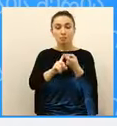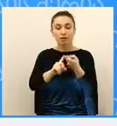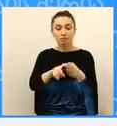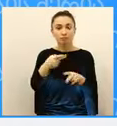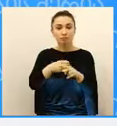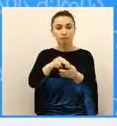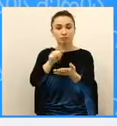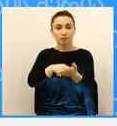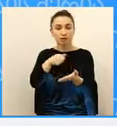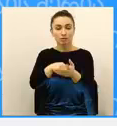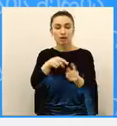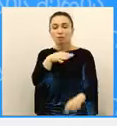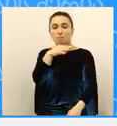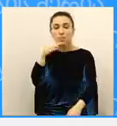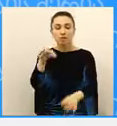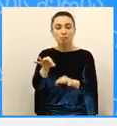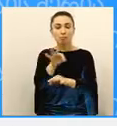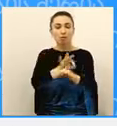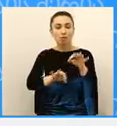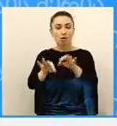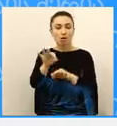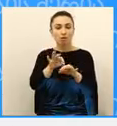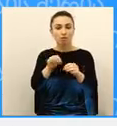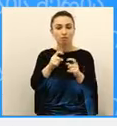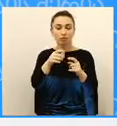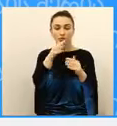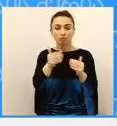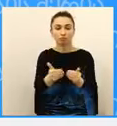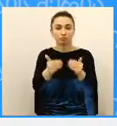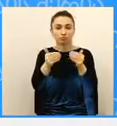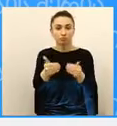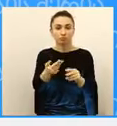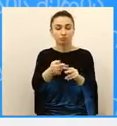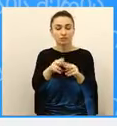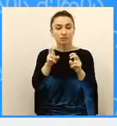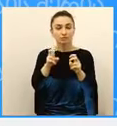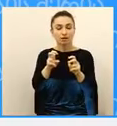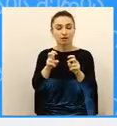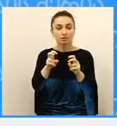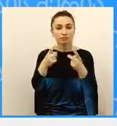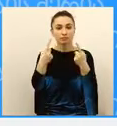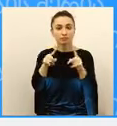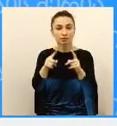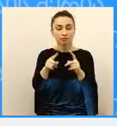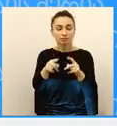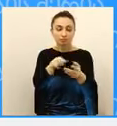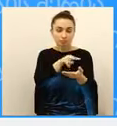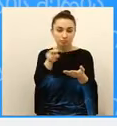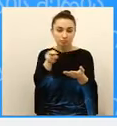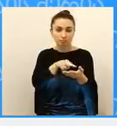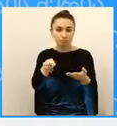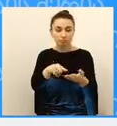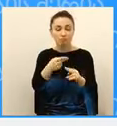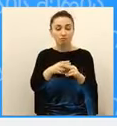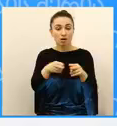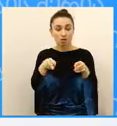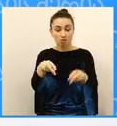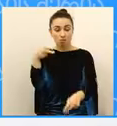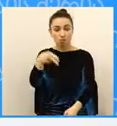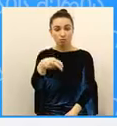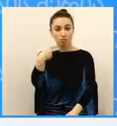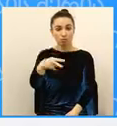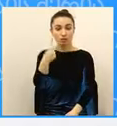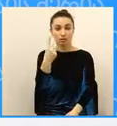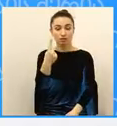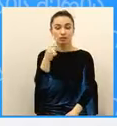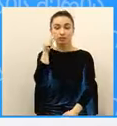პანდემიის გამო მოგვიწია ბევრი პროექტის გადადება და პრიორიტეტების გადახედვა. Თუმცა